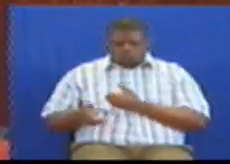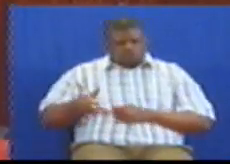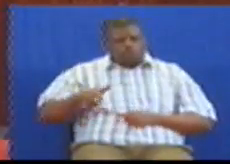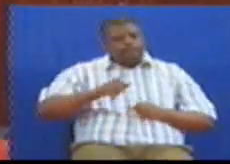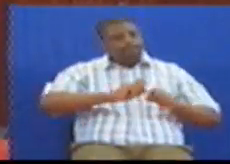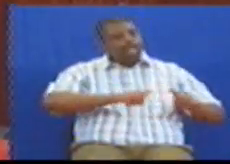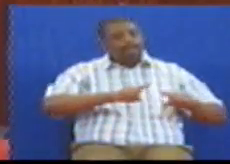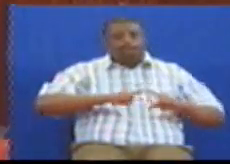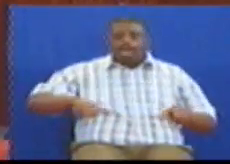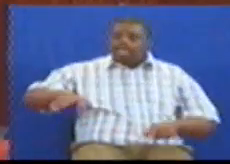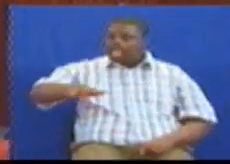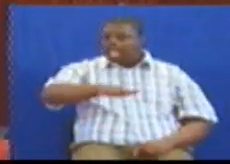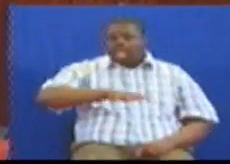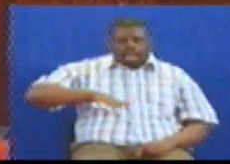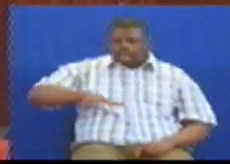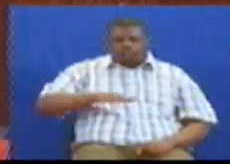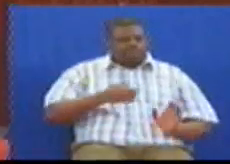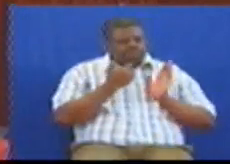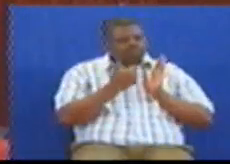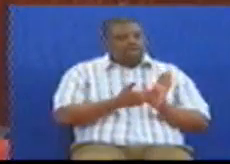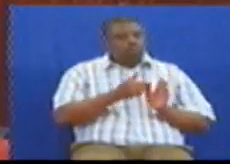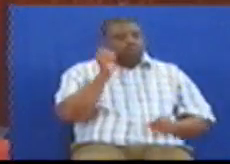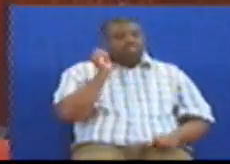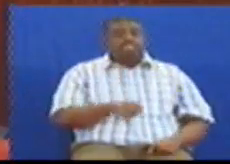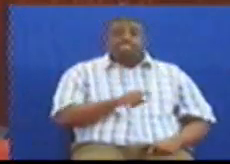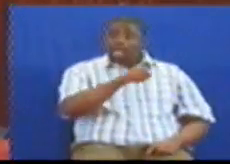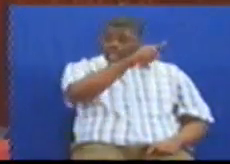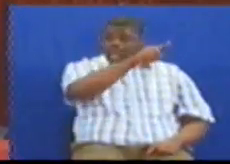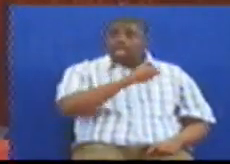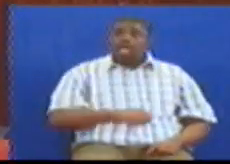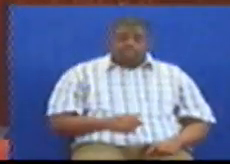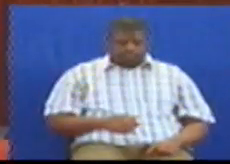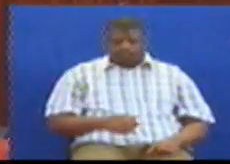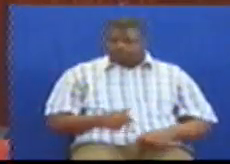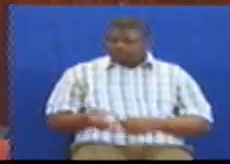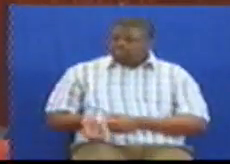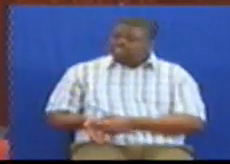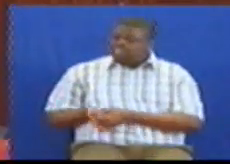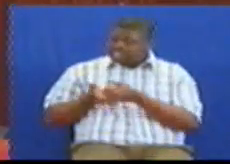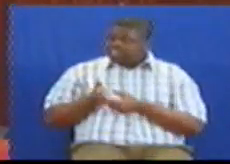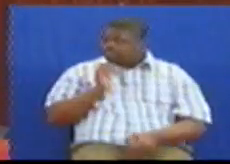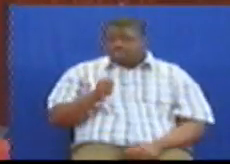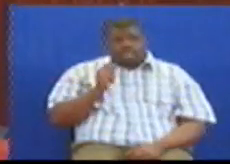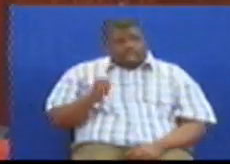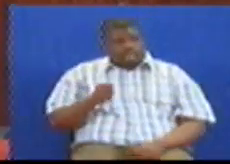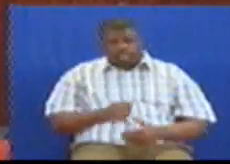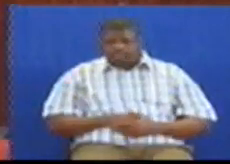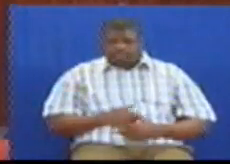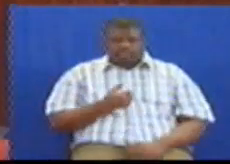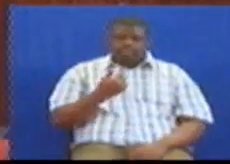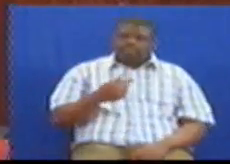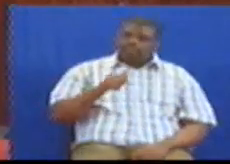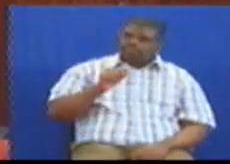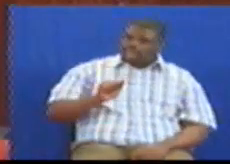Iringa, katika halmashauri ya Iringa. Mheshimiwa Naibu Spika, sisi TARURA